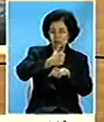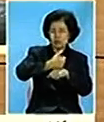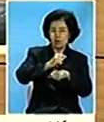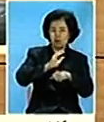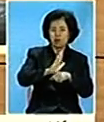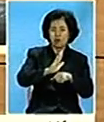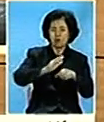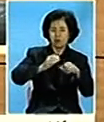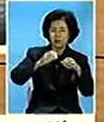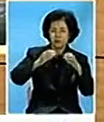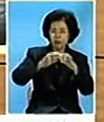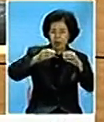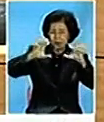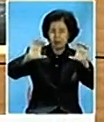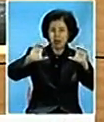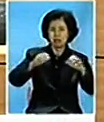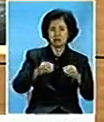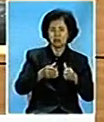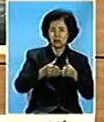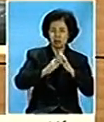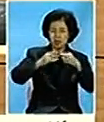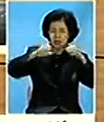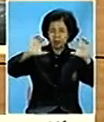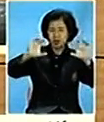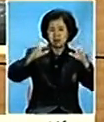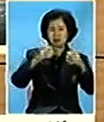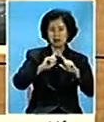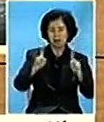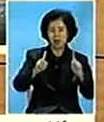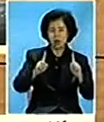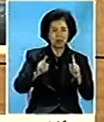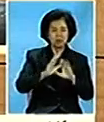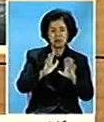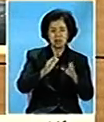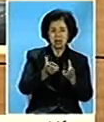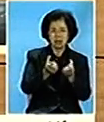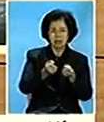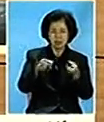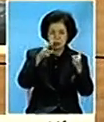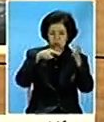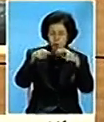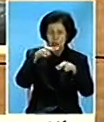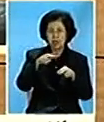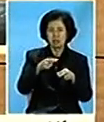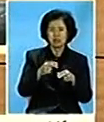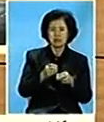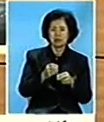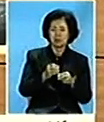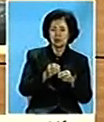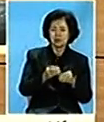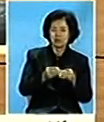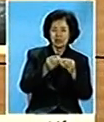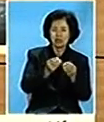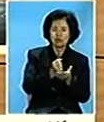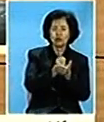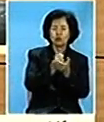จน้อยใจนะครับว่าเขาสร้างรัฐบาลขึ้นมาแต่เขาไม่ได้รับการดูแลเท่าที่ควรจะหวังพึ่งนางแมว